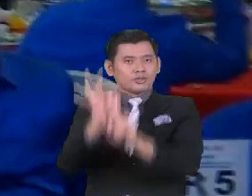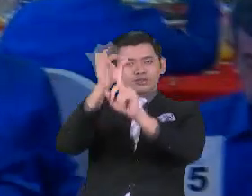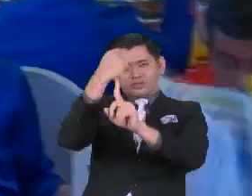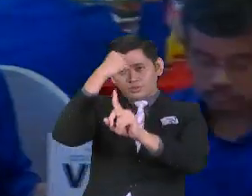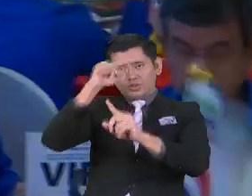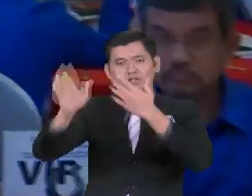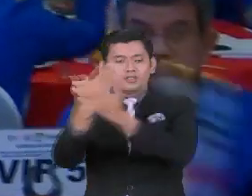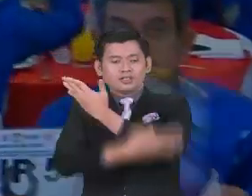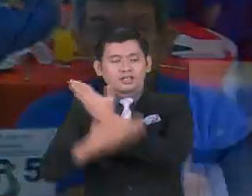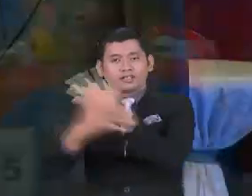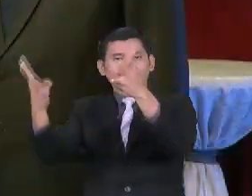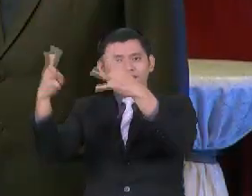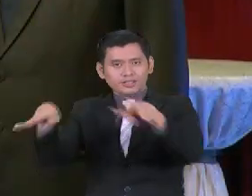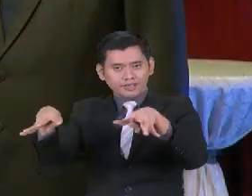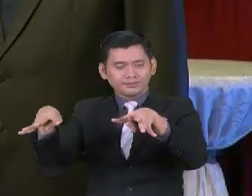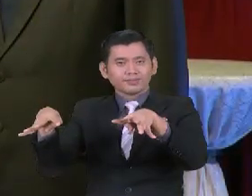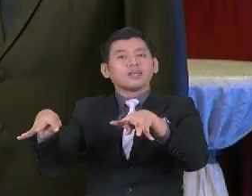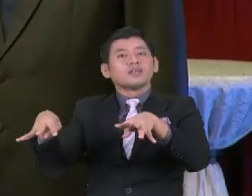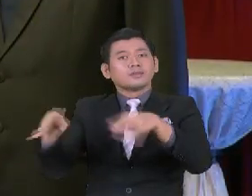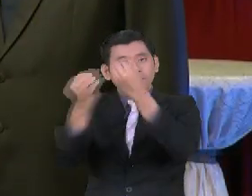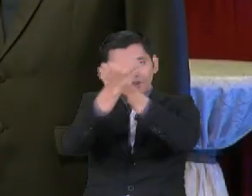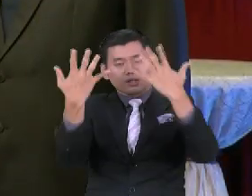ke negara-negara ASEAN. Beliau berkata